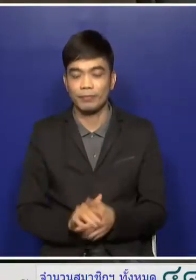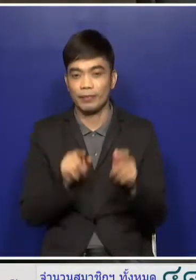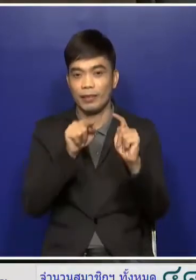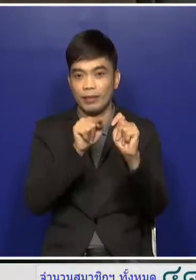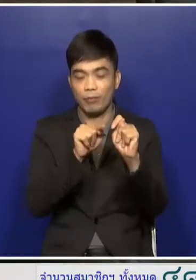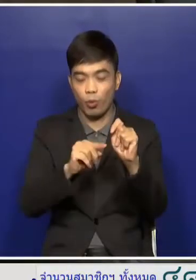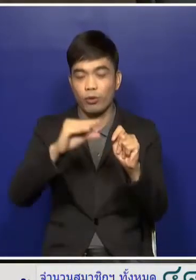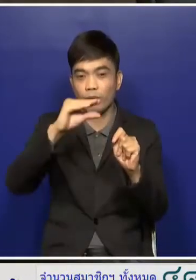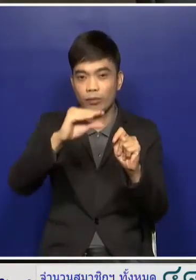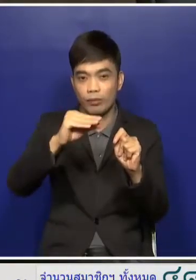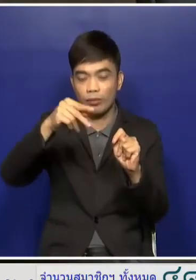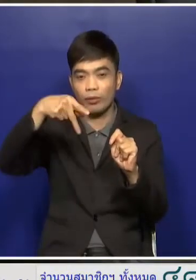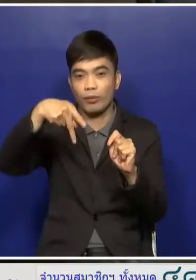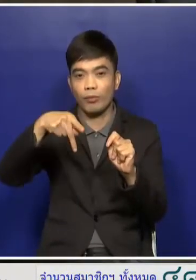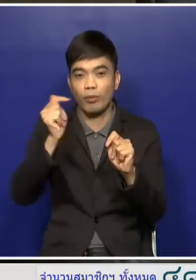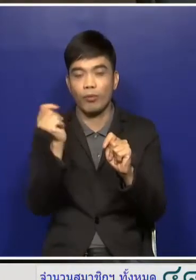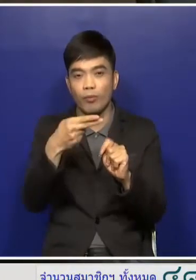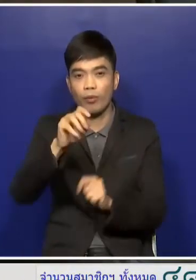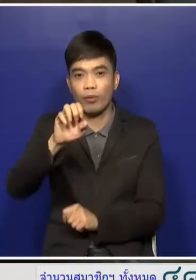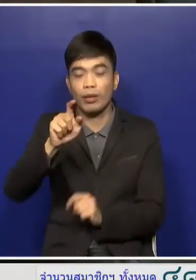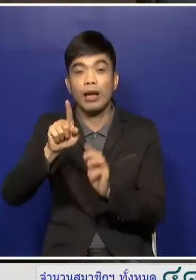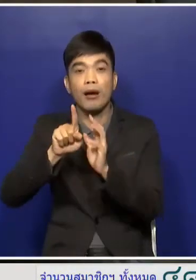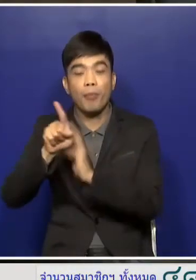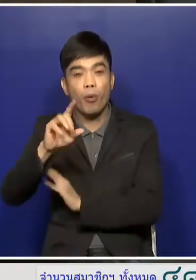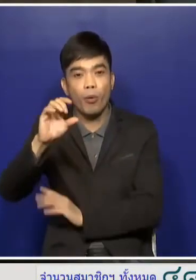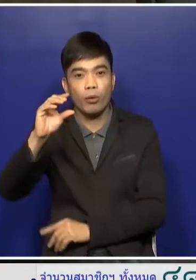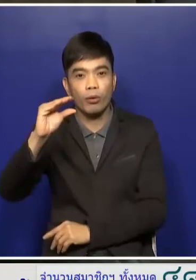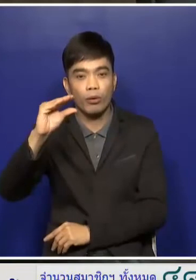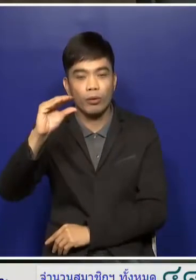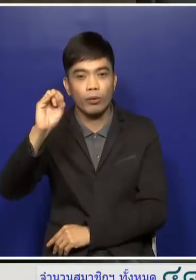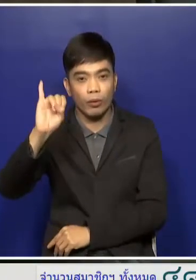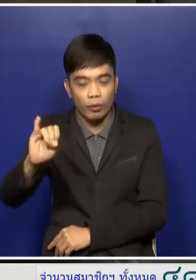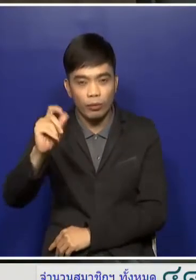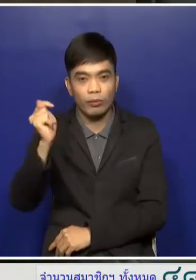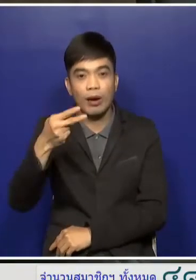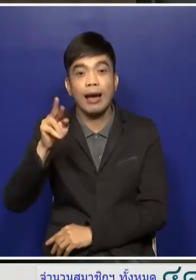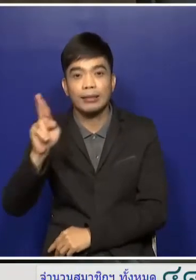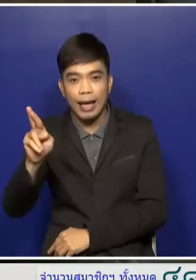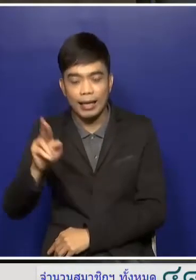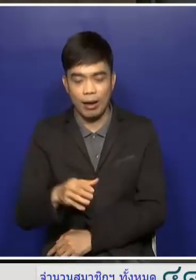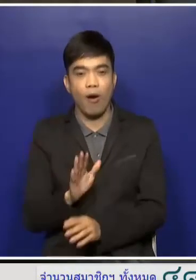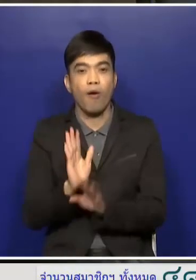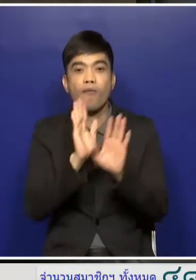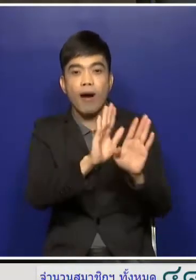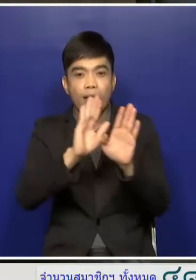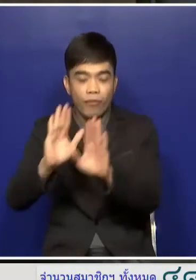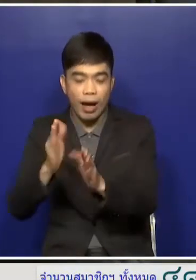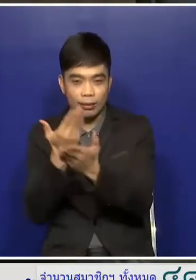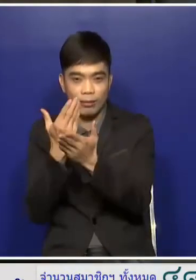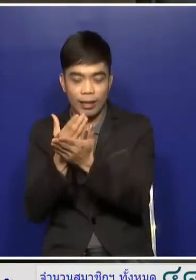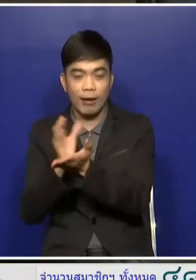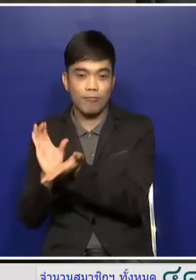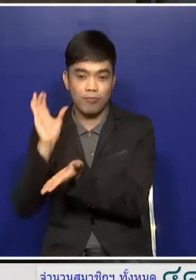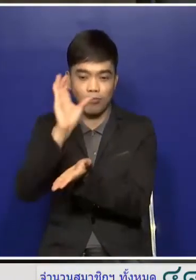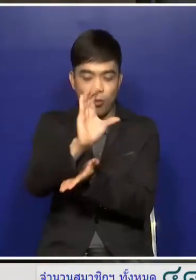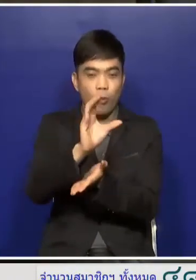ไซอำเภอโพไซจังหวัดอุบลราชธานีฝากขอบคุณกรมชลประทานที่อนุมัติเงินงบประมาณในการก่อสร้างฝ